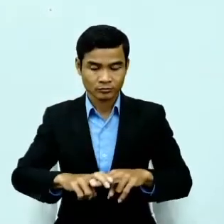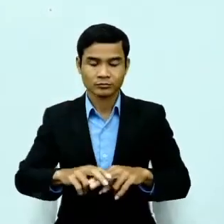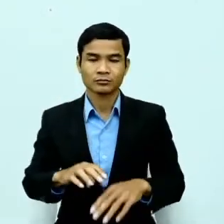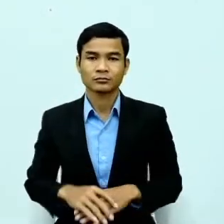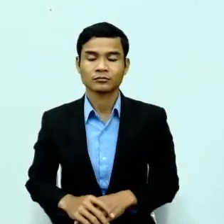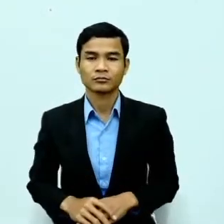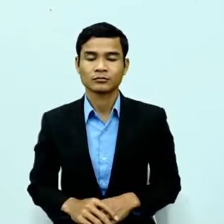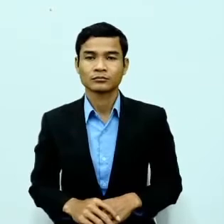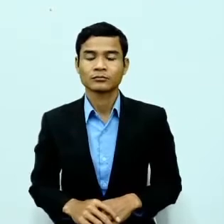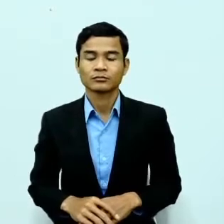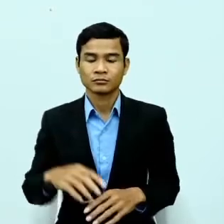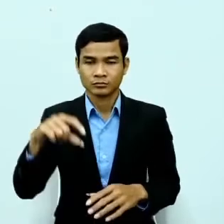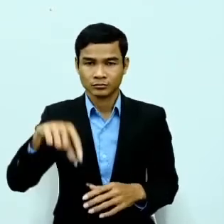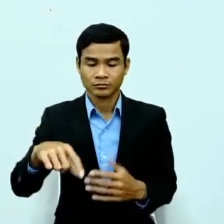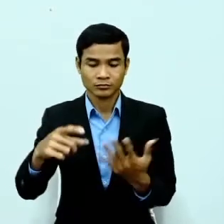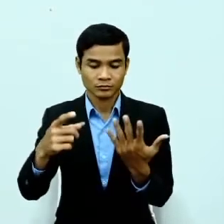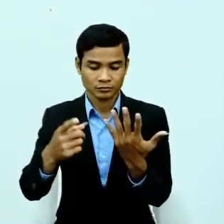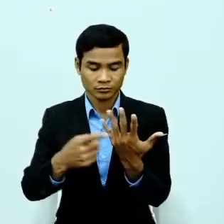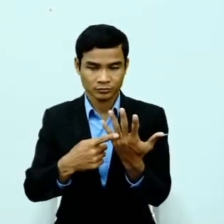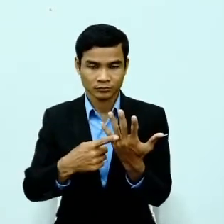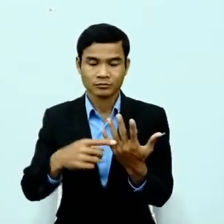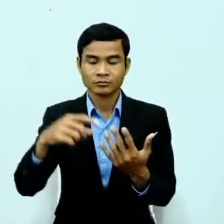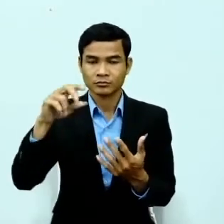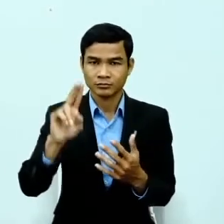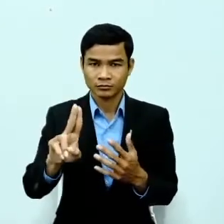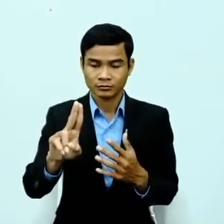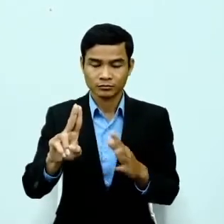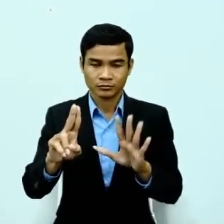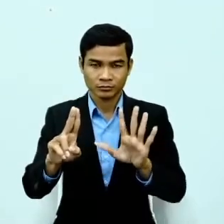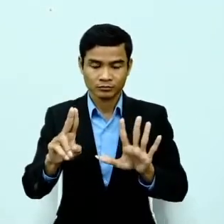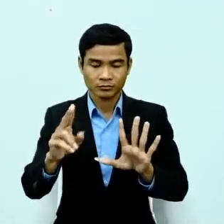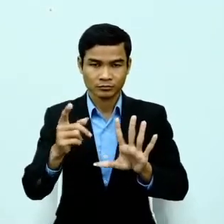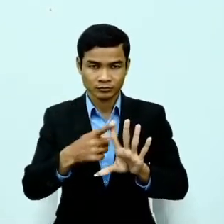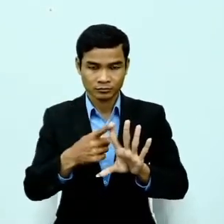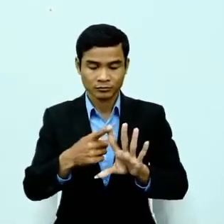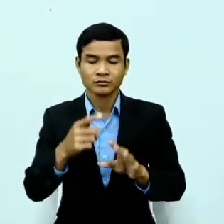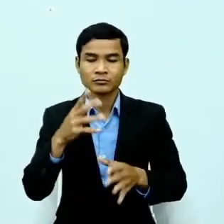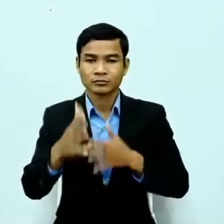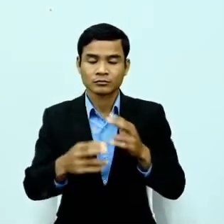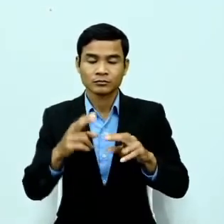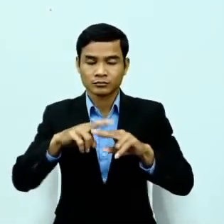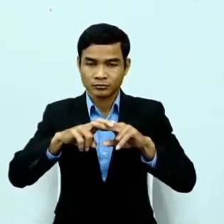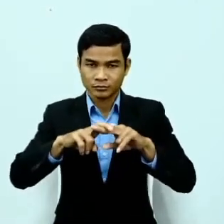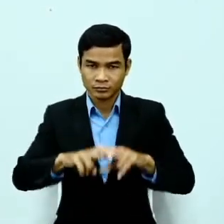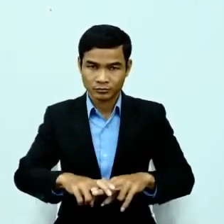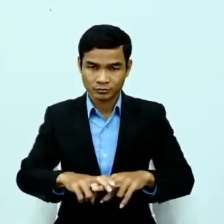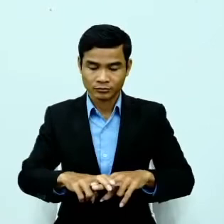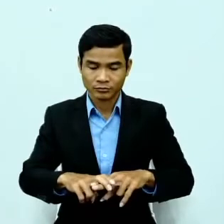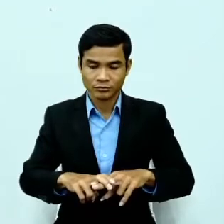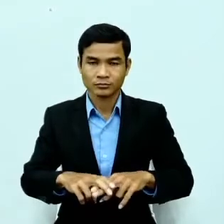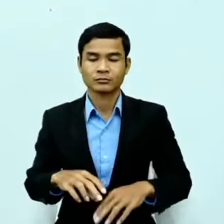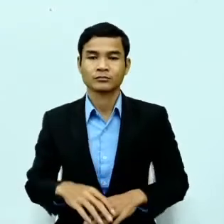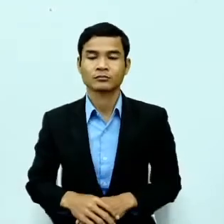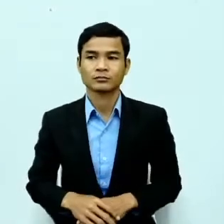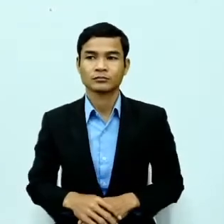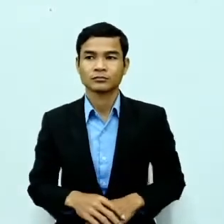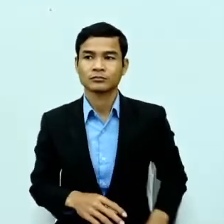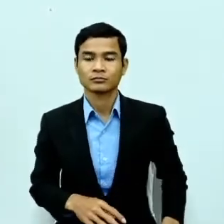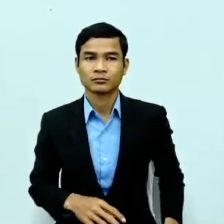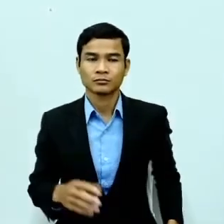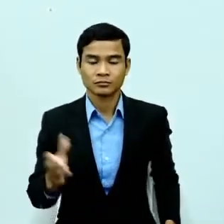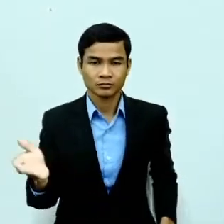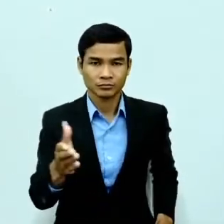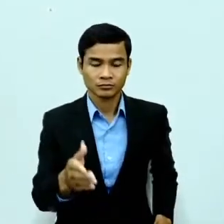ấy co áo cầu o ấy ấy cầu ấy chà